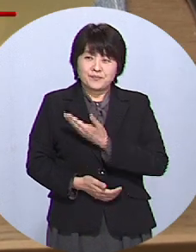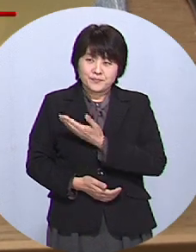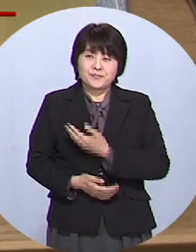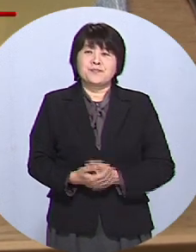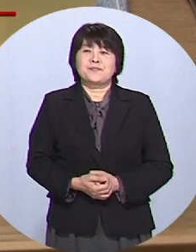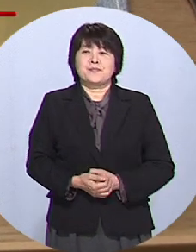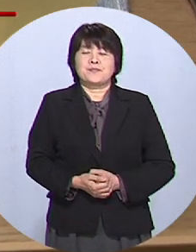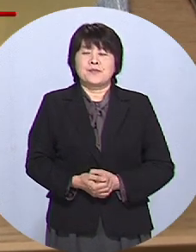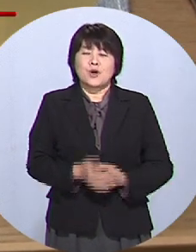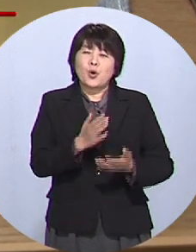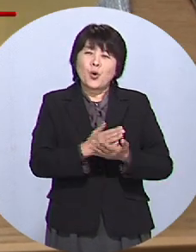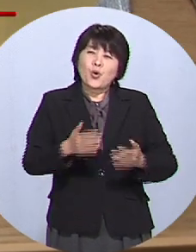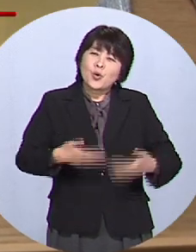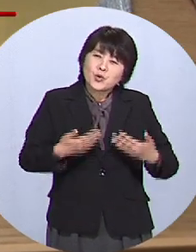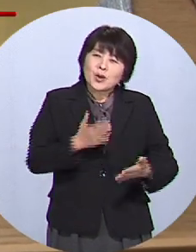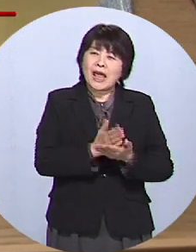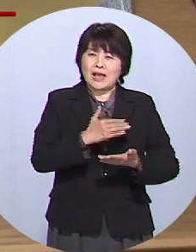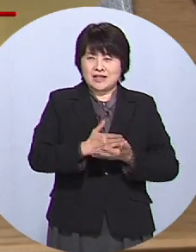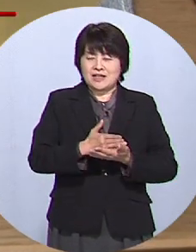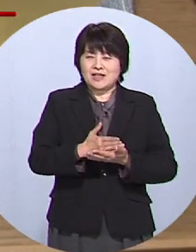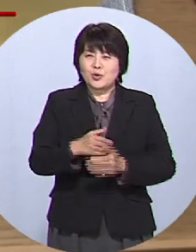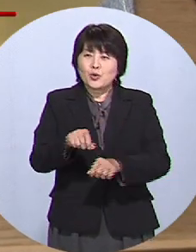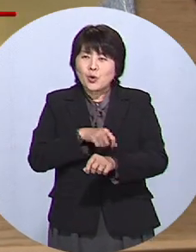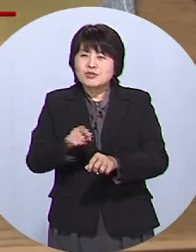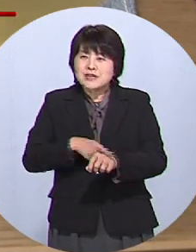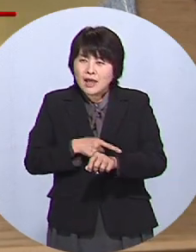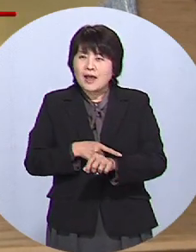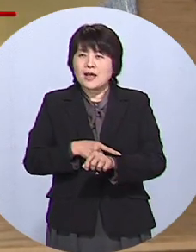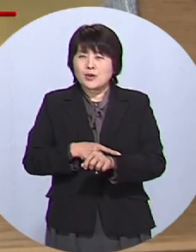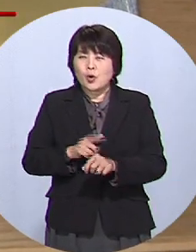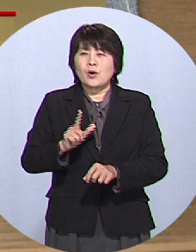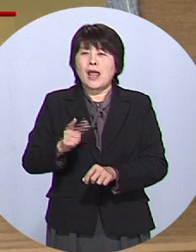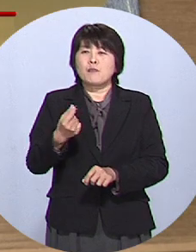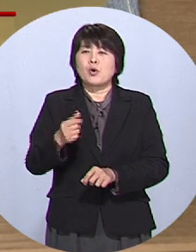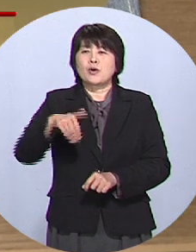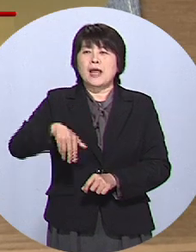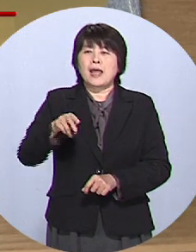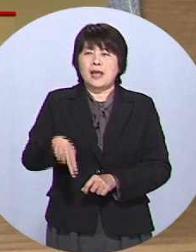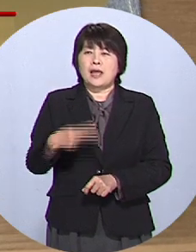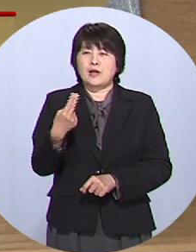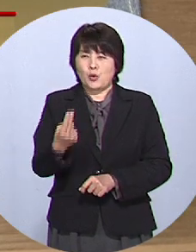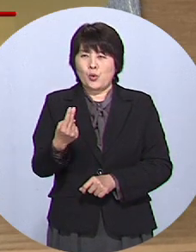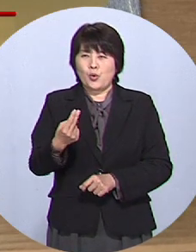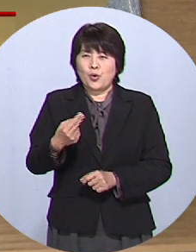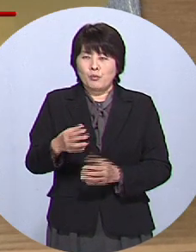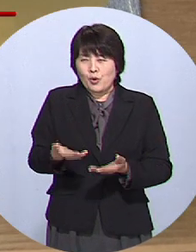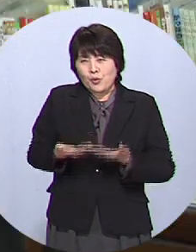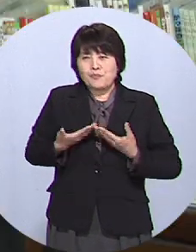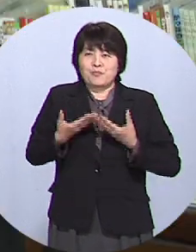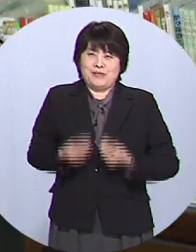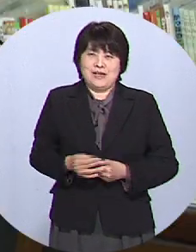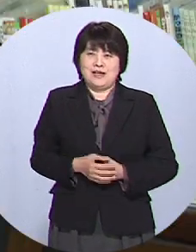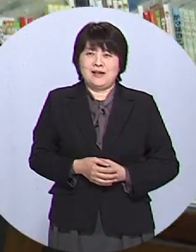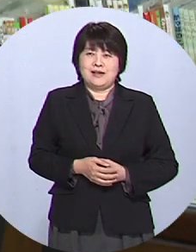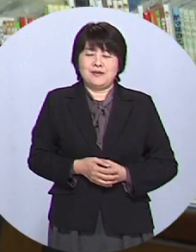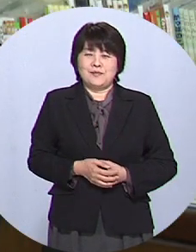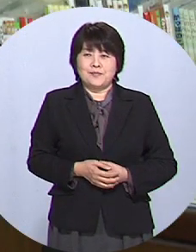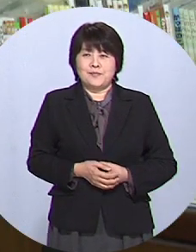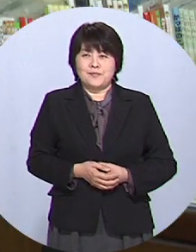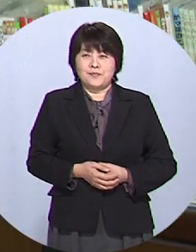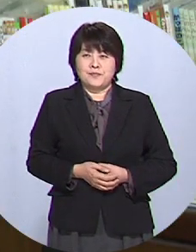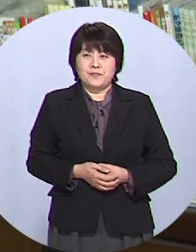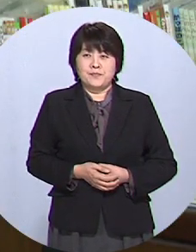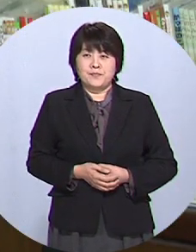ということで、ホットケーキとお店特製の自家製レモネードをいただきました。 いただきます。